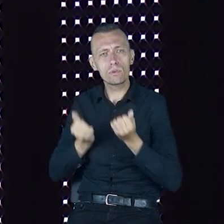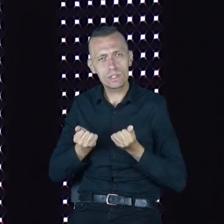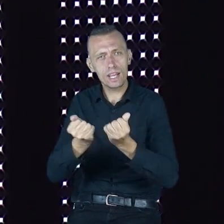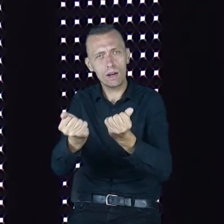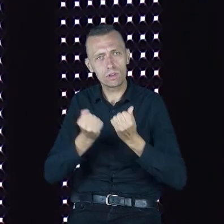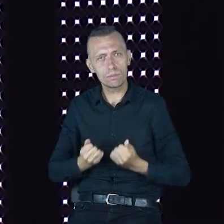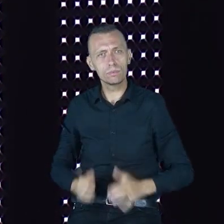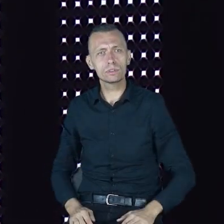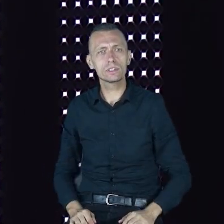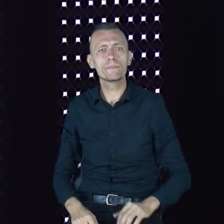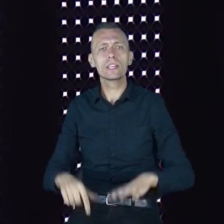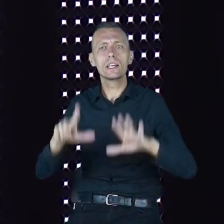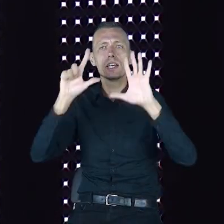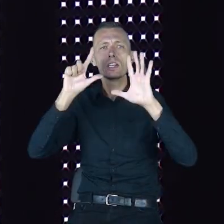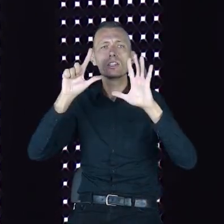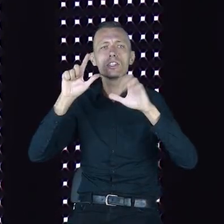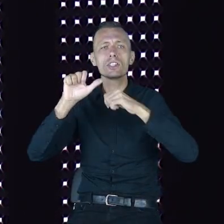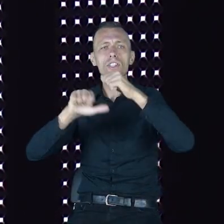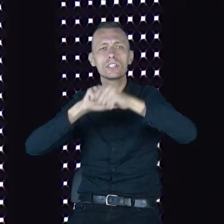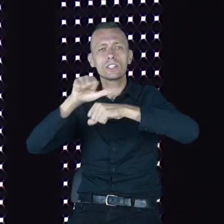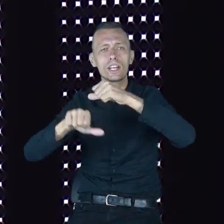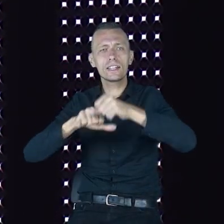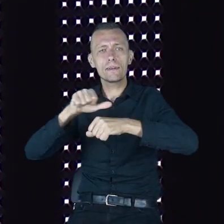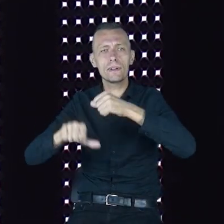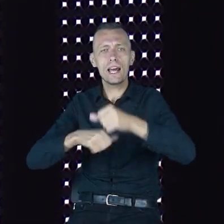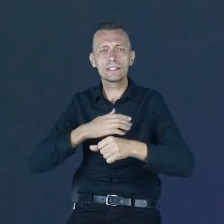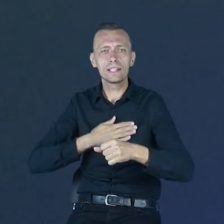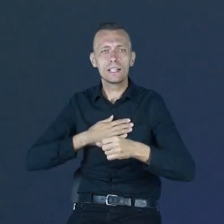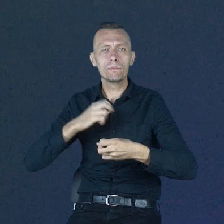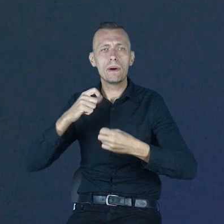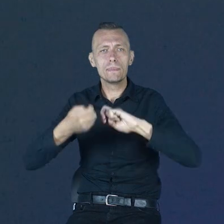powodu bezsenności w łóżku. Niektórzy mniej, a niektórzy więcej.